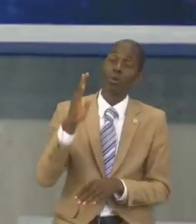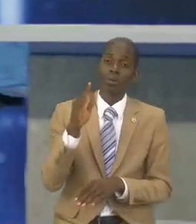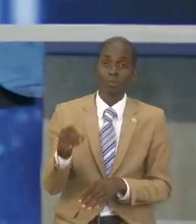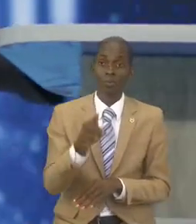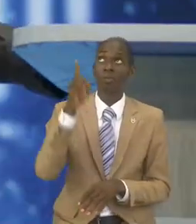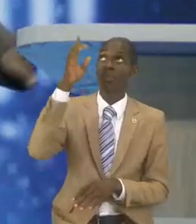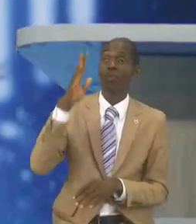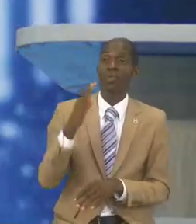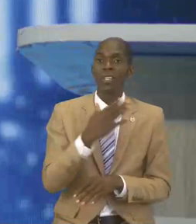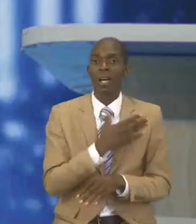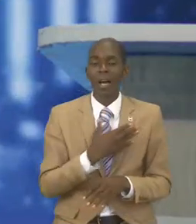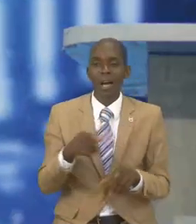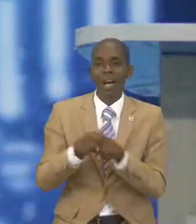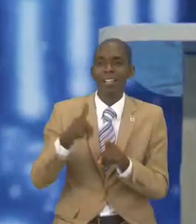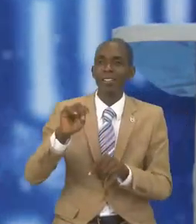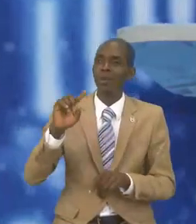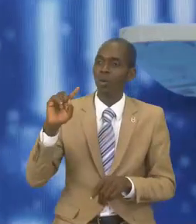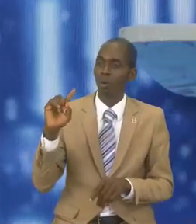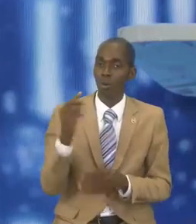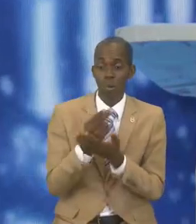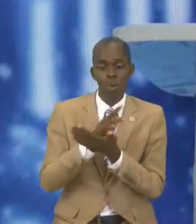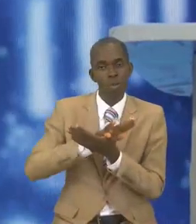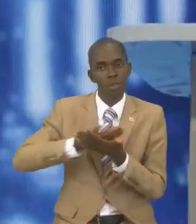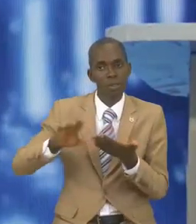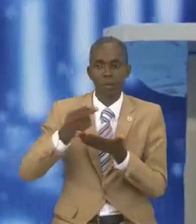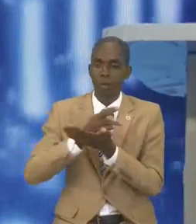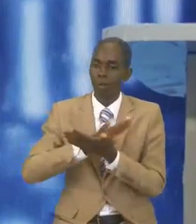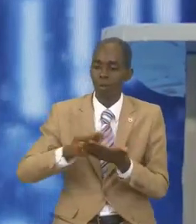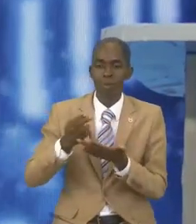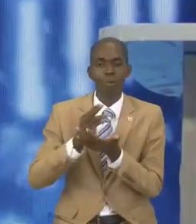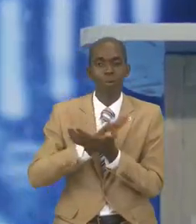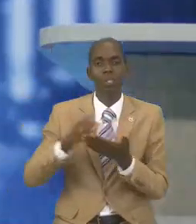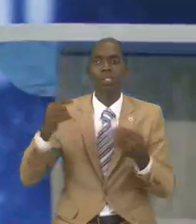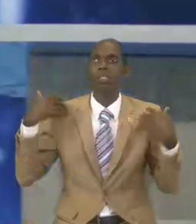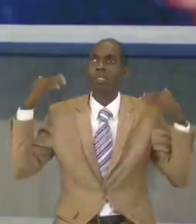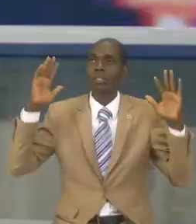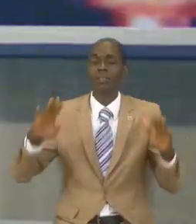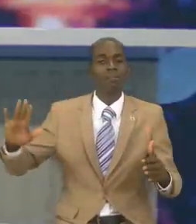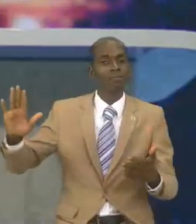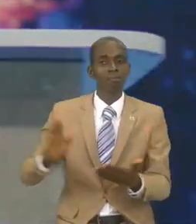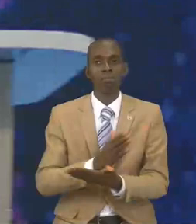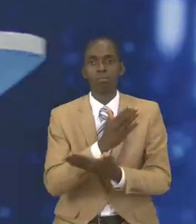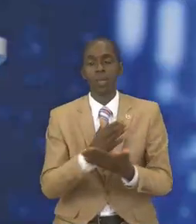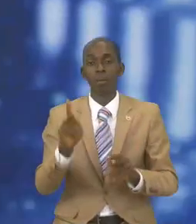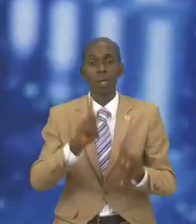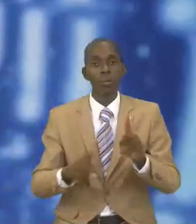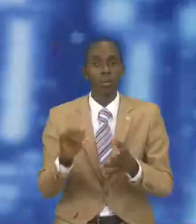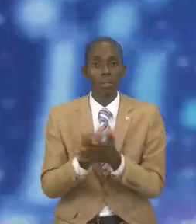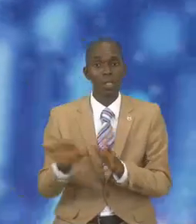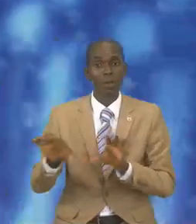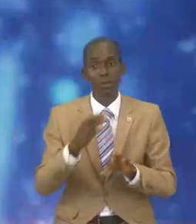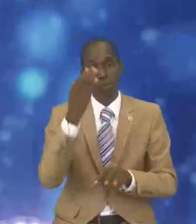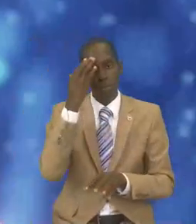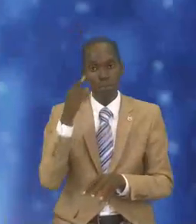leur Dieu comme le Dieu Saint, Saint, Saint, Saint, et les anges chantent. Ceux-là qui connaissent leur